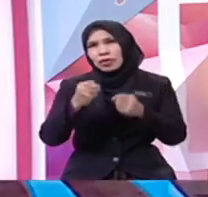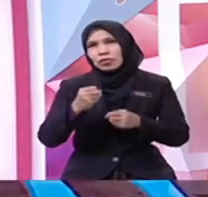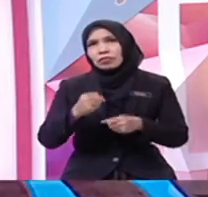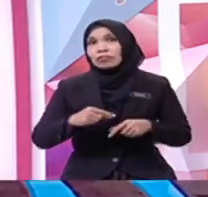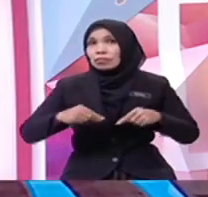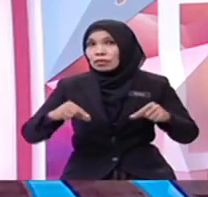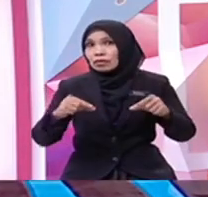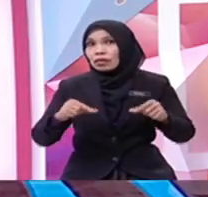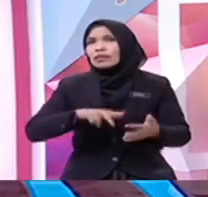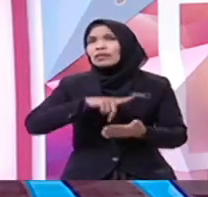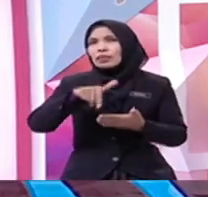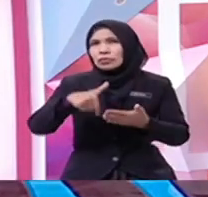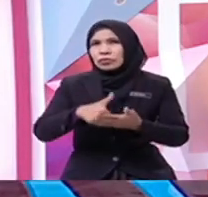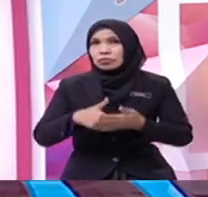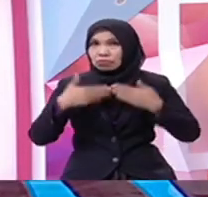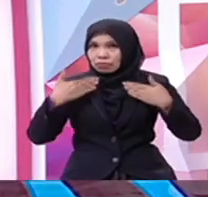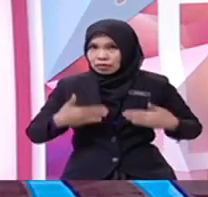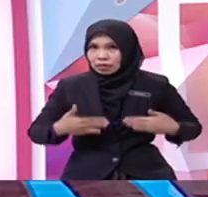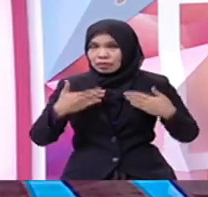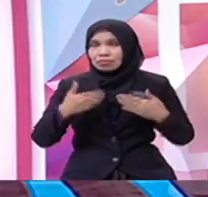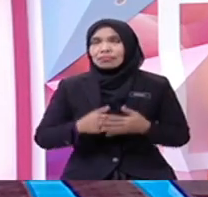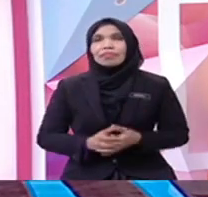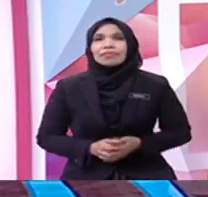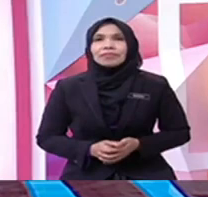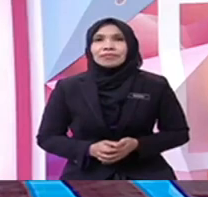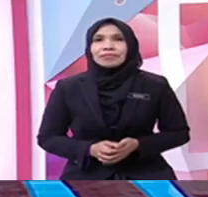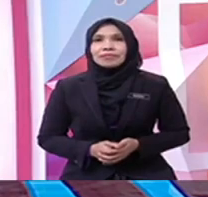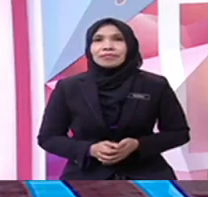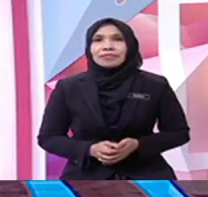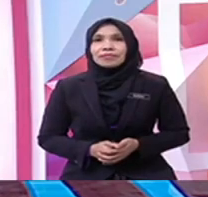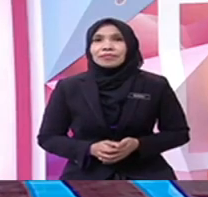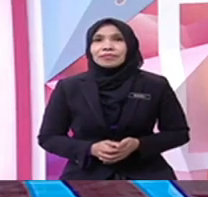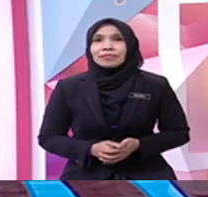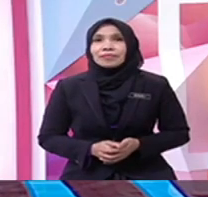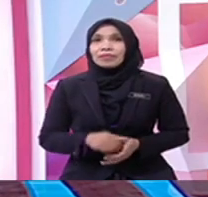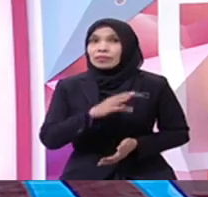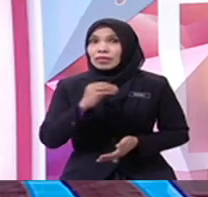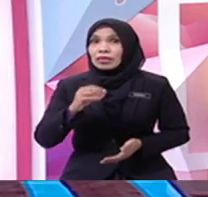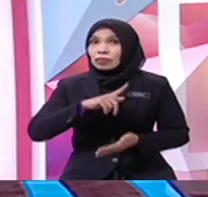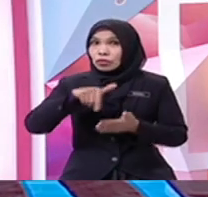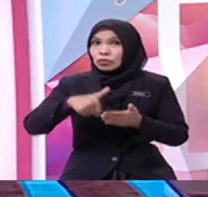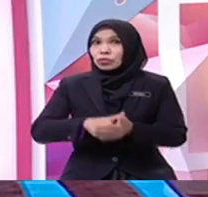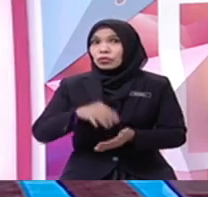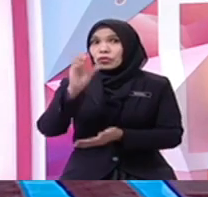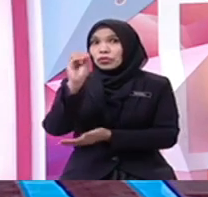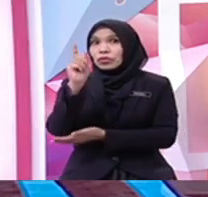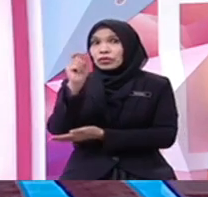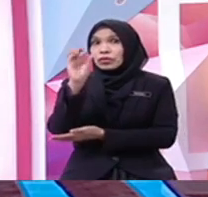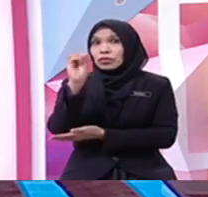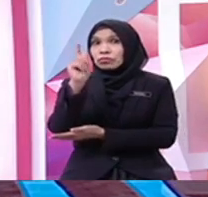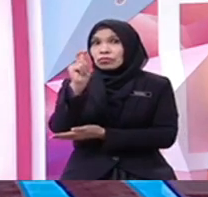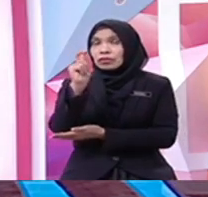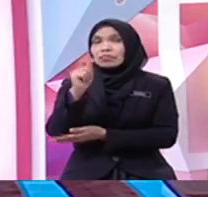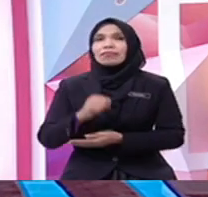ce dimana Jadi kemayoram utuk asoy gerakan seluruh otot-otot badan kita ini untuk kesini j-curve